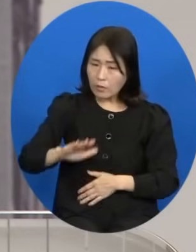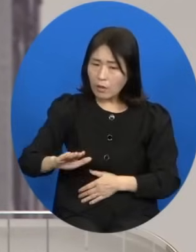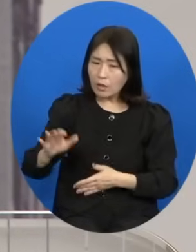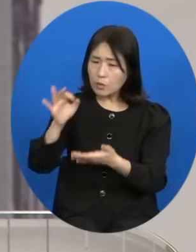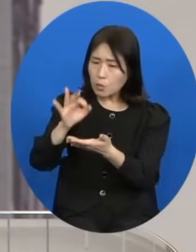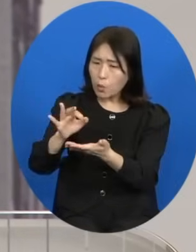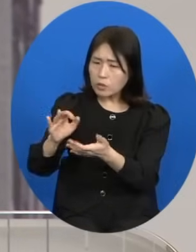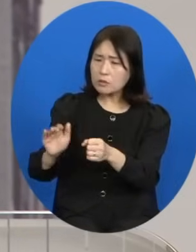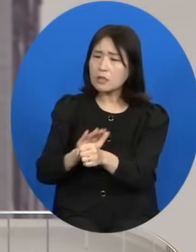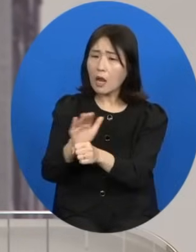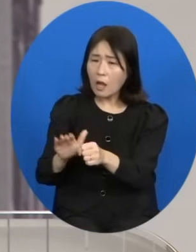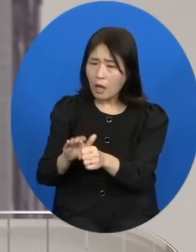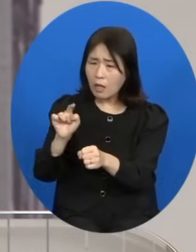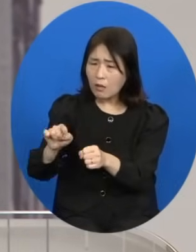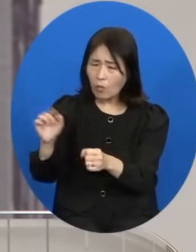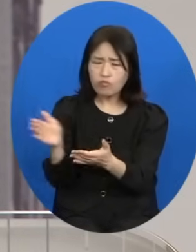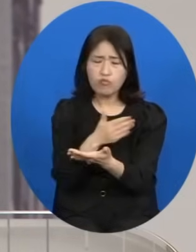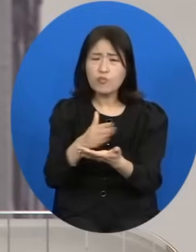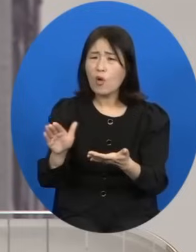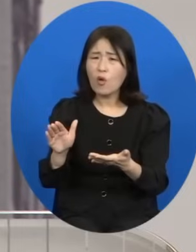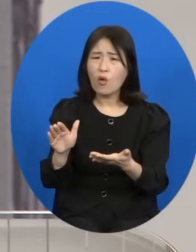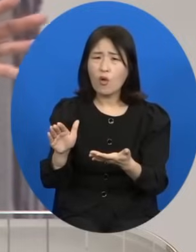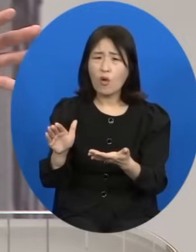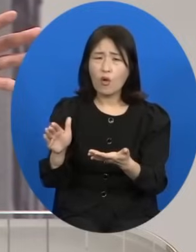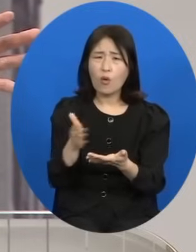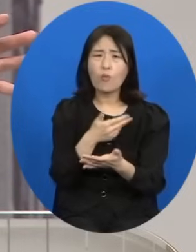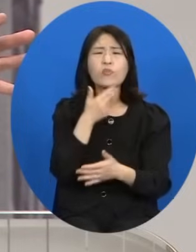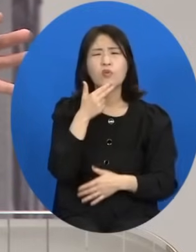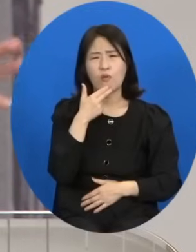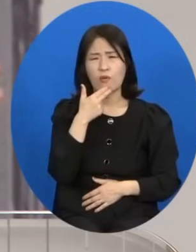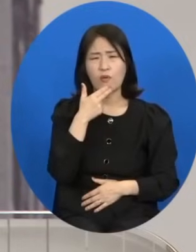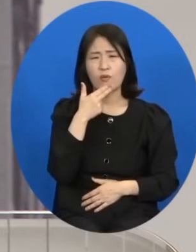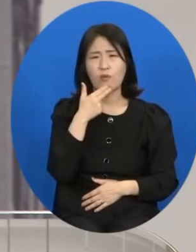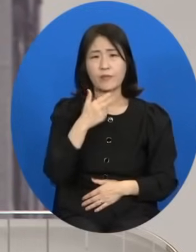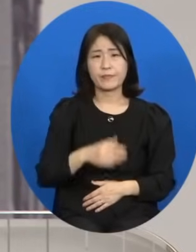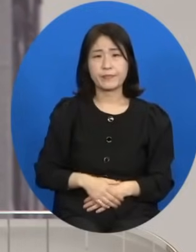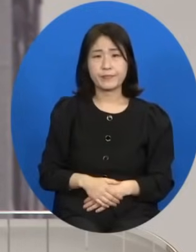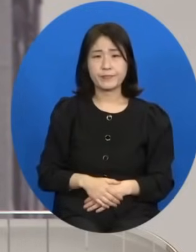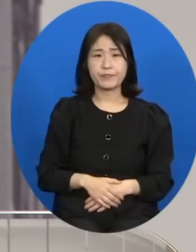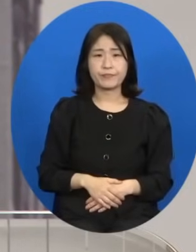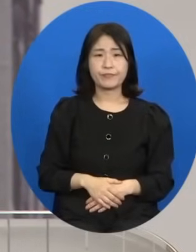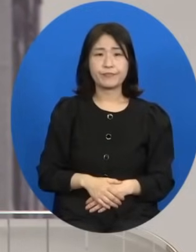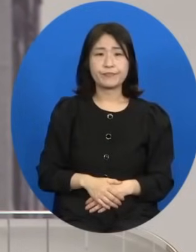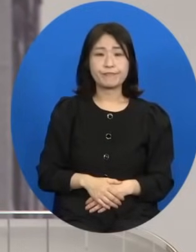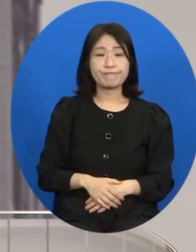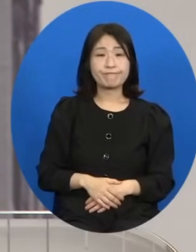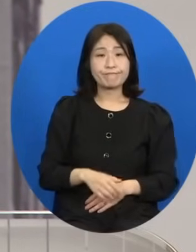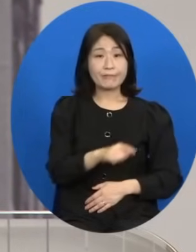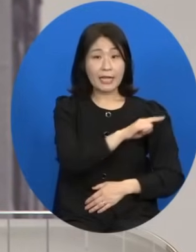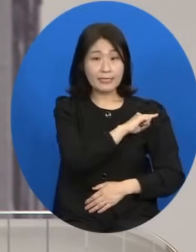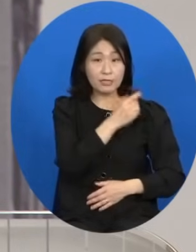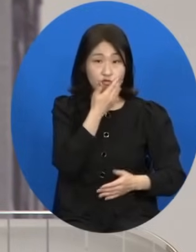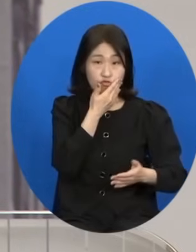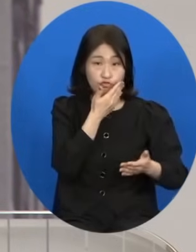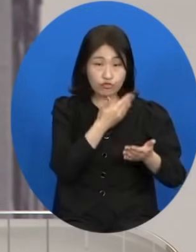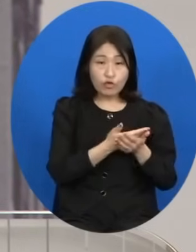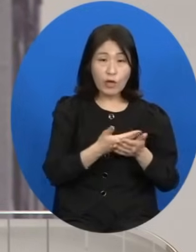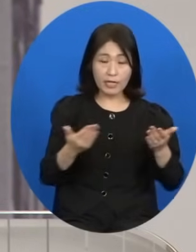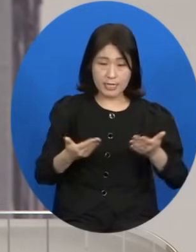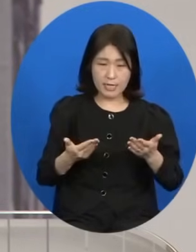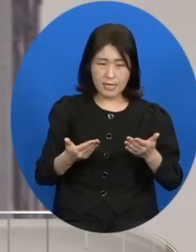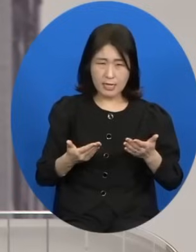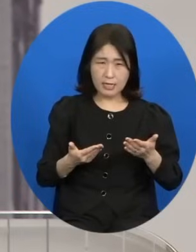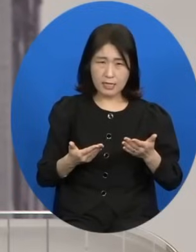삶에 많은 일들이 있죠 중요한 일들이 있어요 그런데 그중에서도 가장 중요한 일 덜